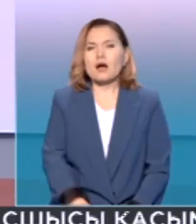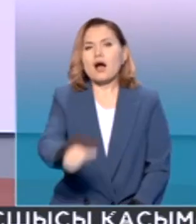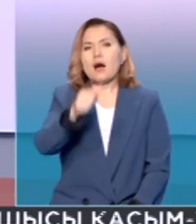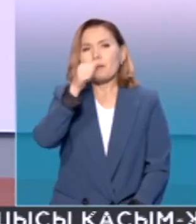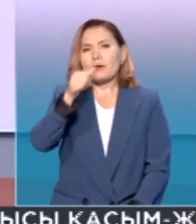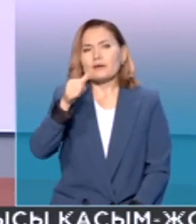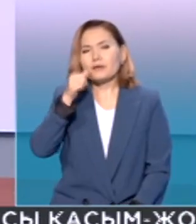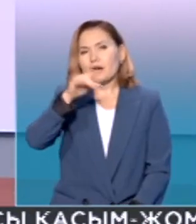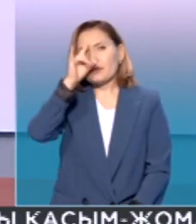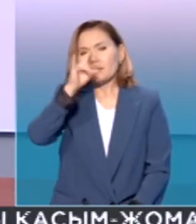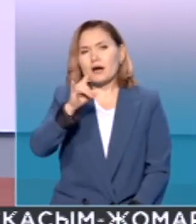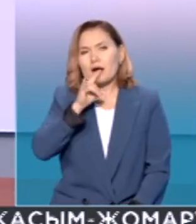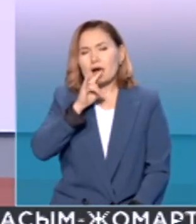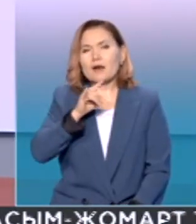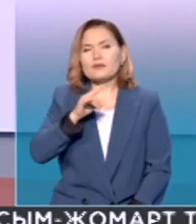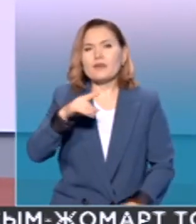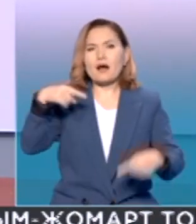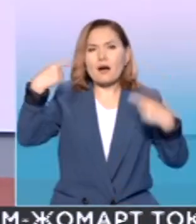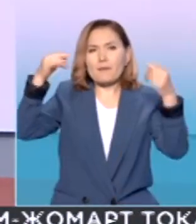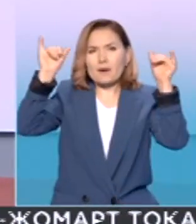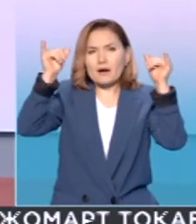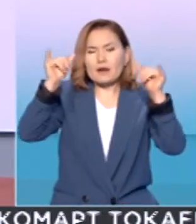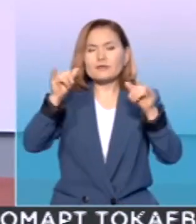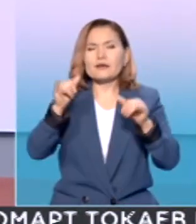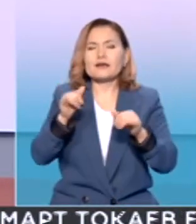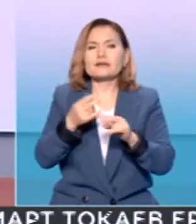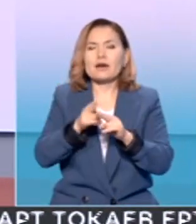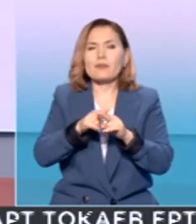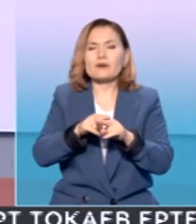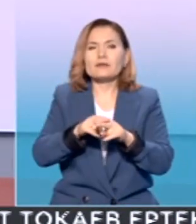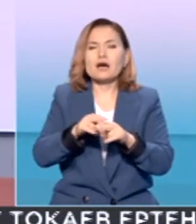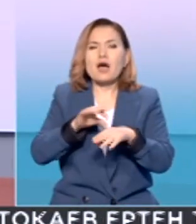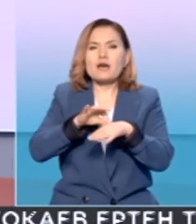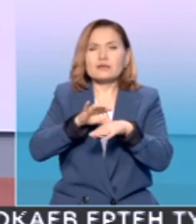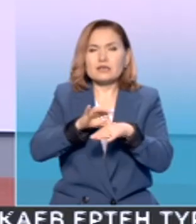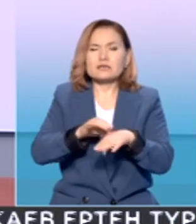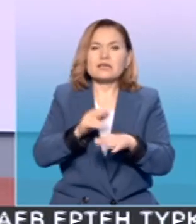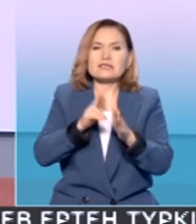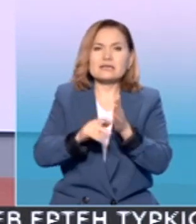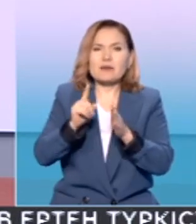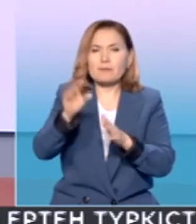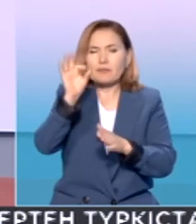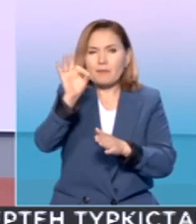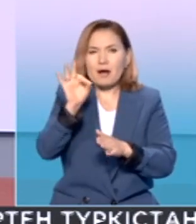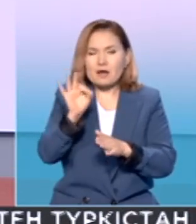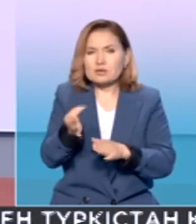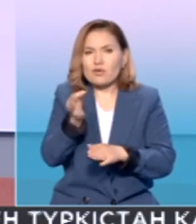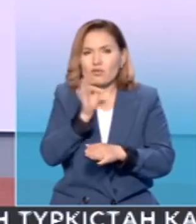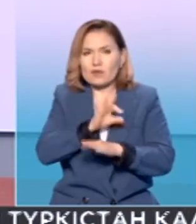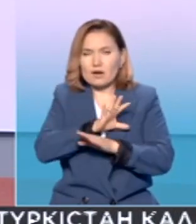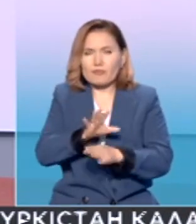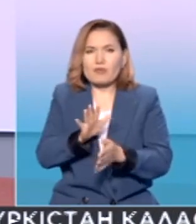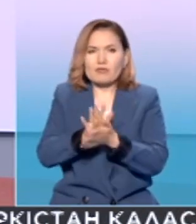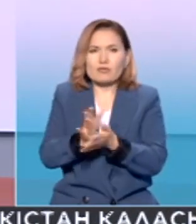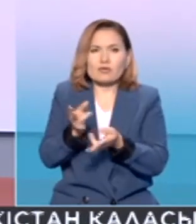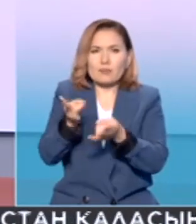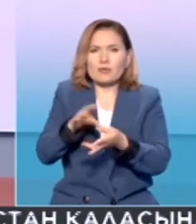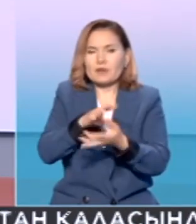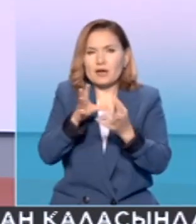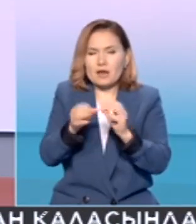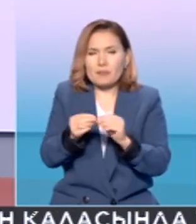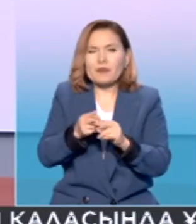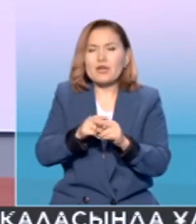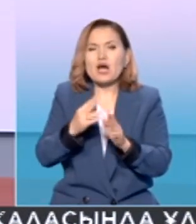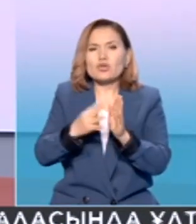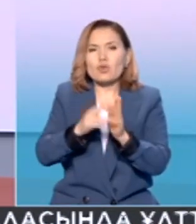Жалғастырамыз, былтыр елімізде мал терісінің 81% өңделмей қалған. Бірақ Қазақстанда тері өңдейтін 9 кәсіпорын жұмыс істеп тұр. Жалпы